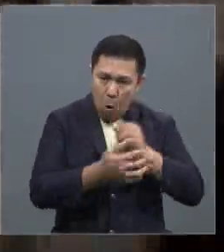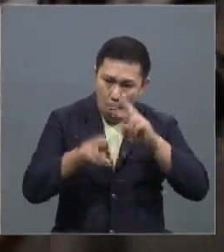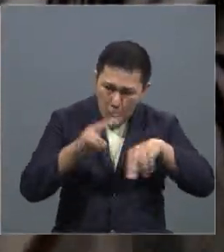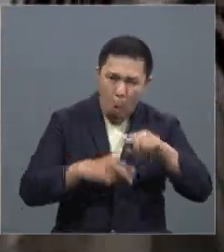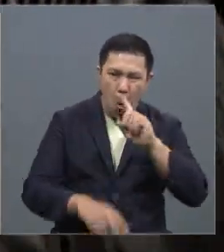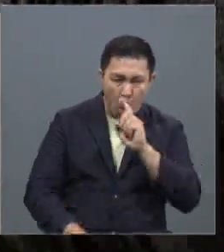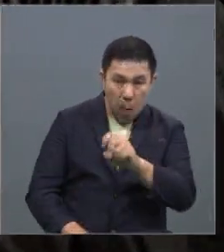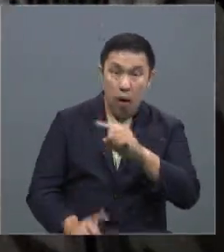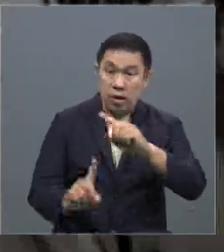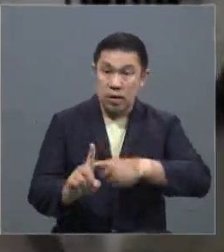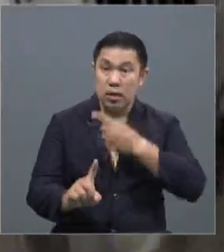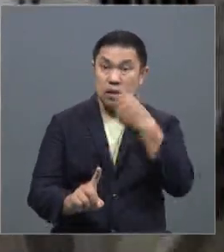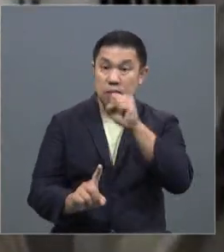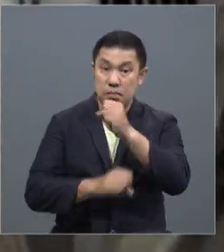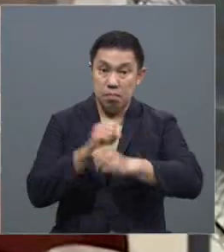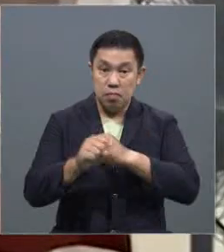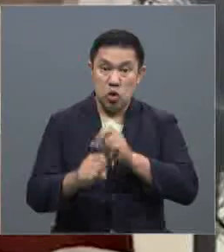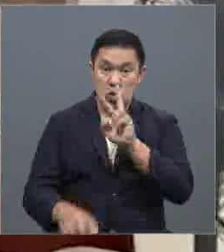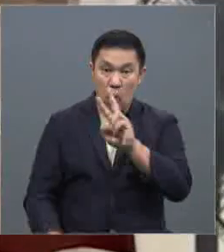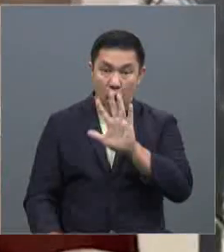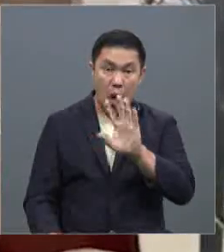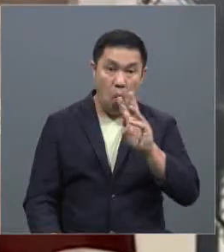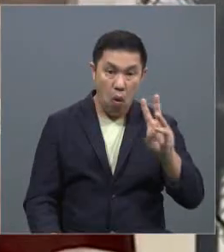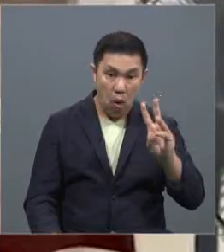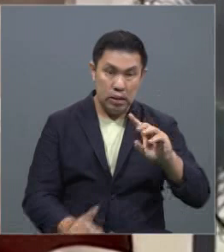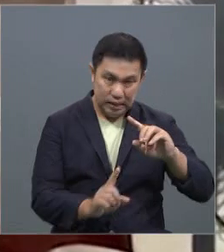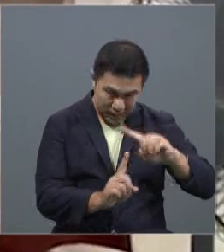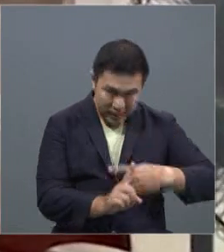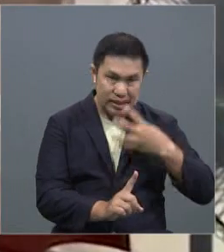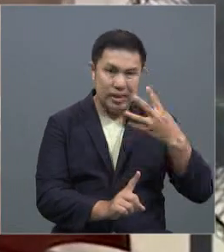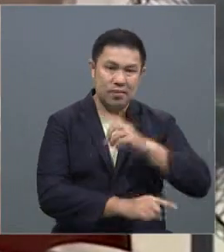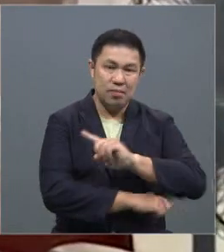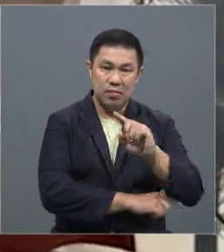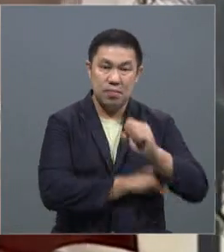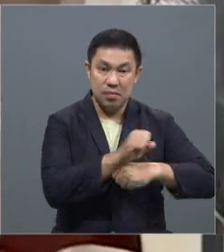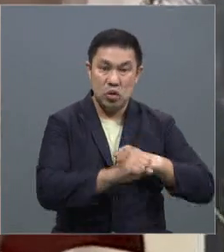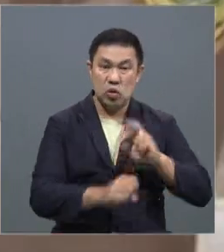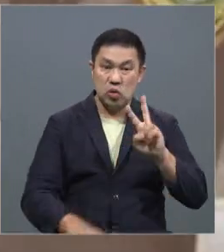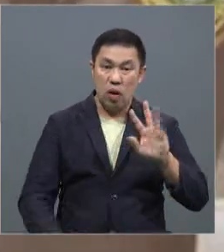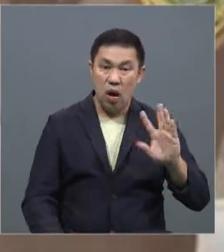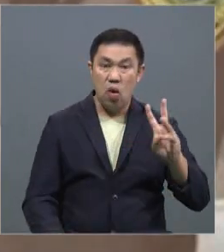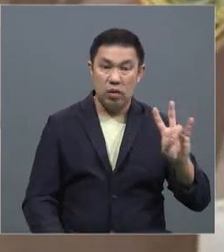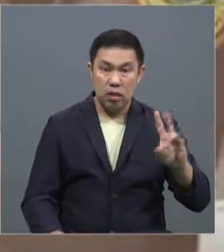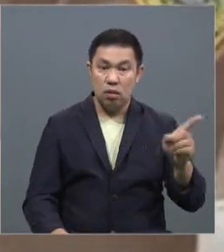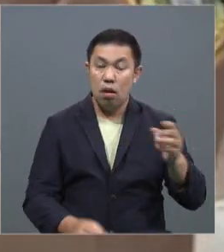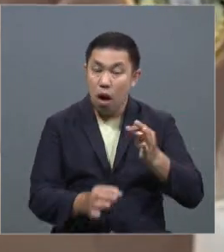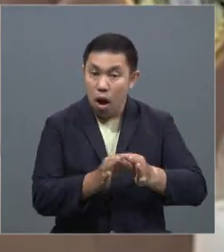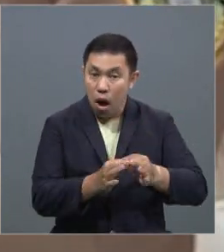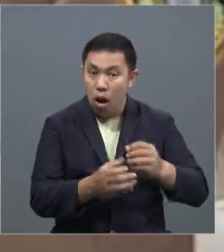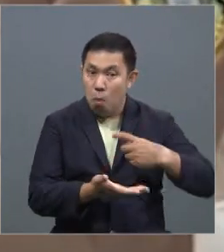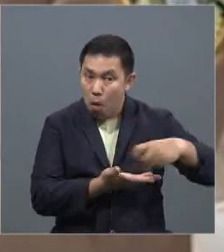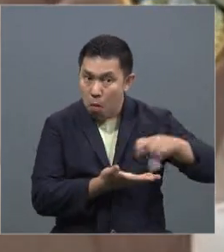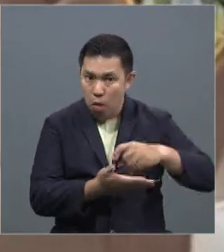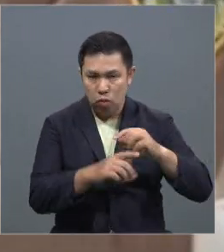25566จนถึงเดือนเมษายน 2567กลุ่มผู้ต้องหามีเงินหมุนเวียนในบัญชีธนาคารมากกว่า